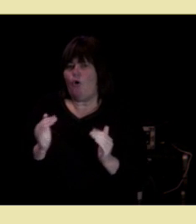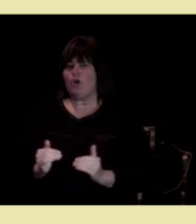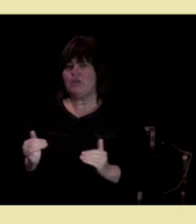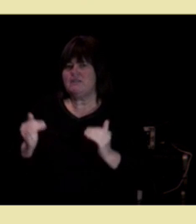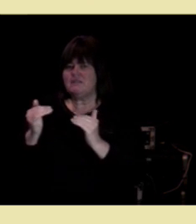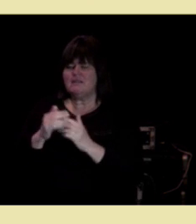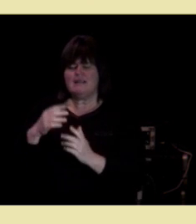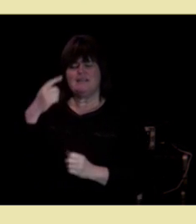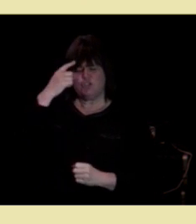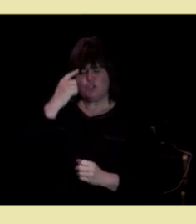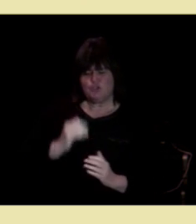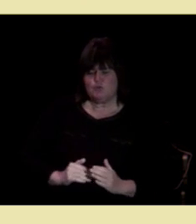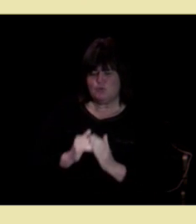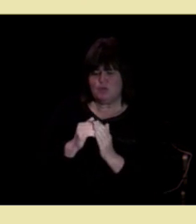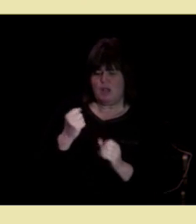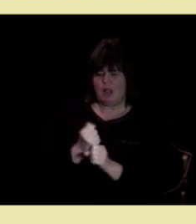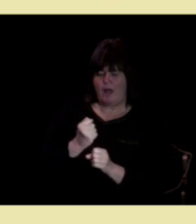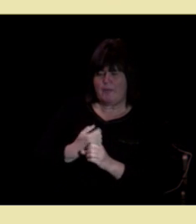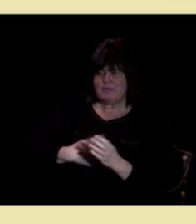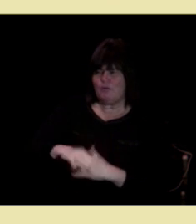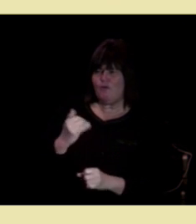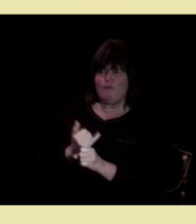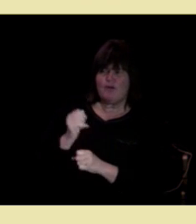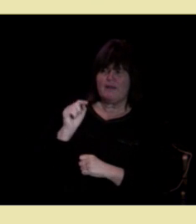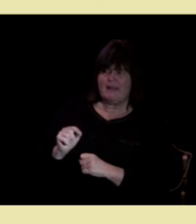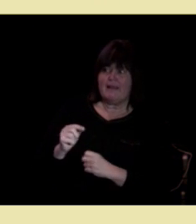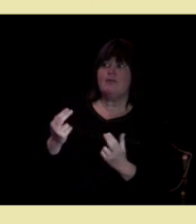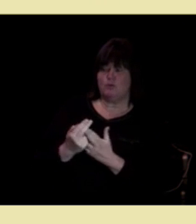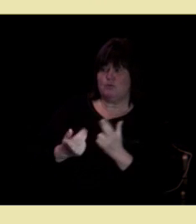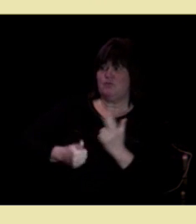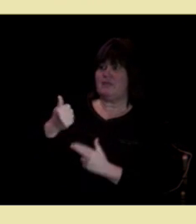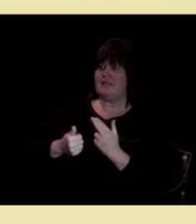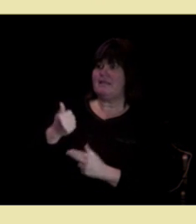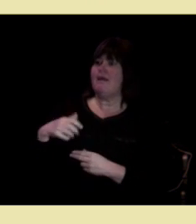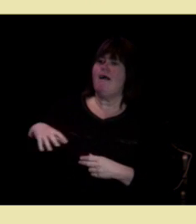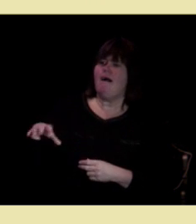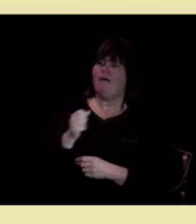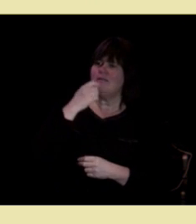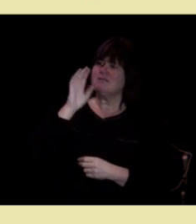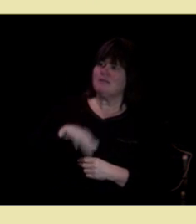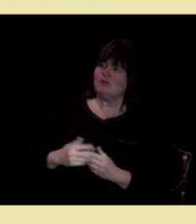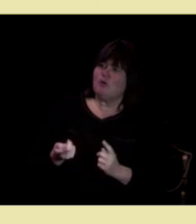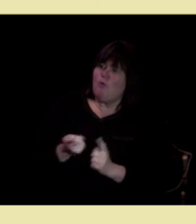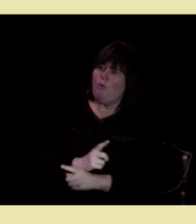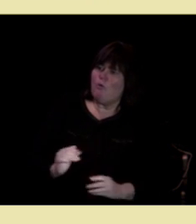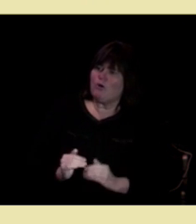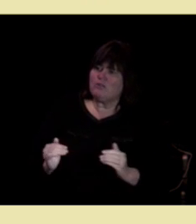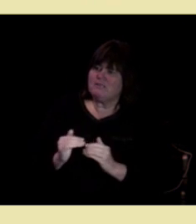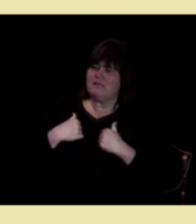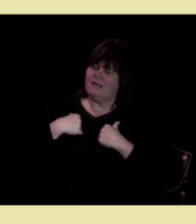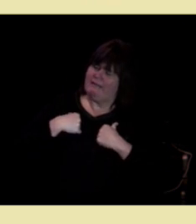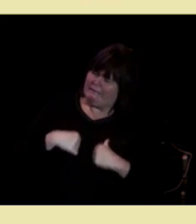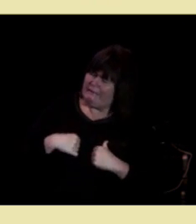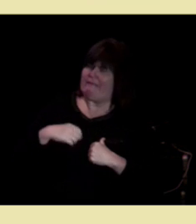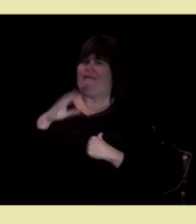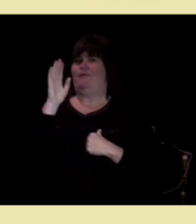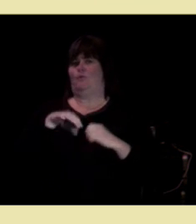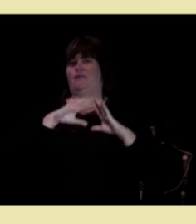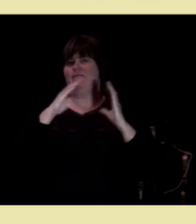arbeidsmiljøet? Det er også veldig viktig. Og, ikke sant, alle snakker om en sånn omorganiseringstretthet ute i verden, men på en måte,